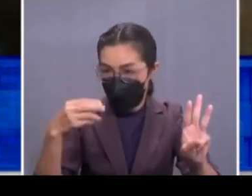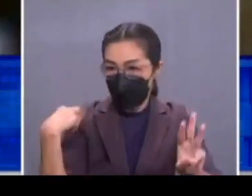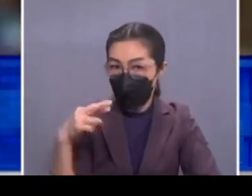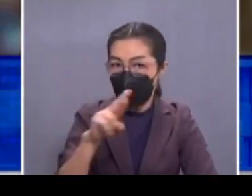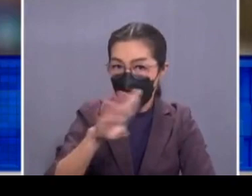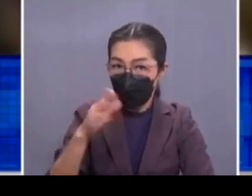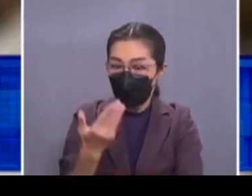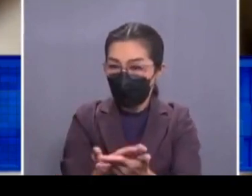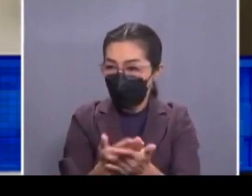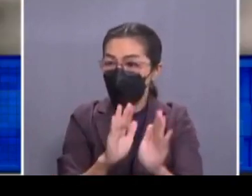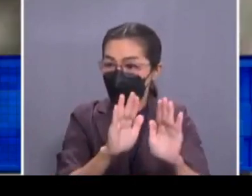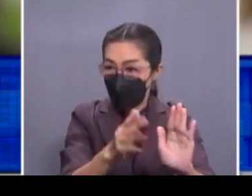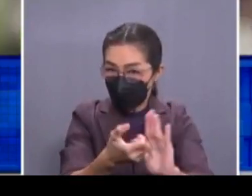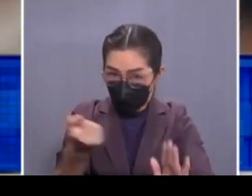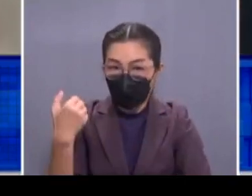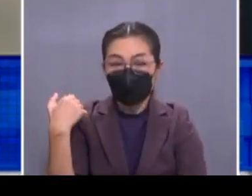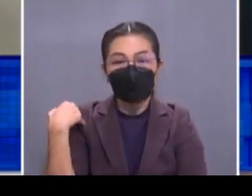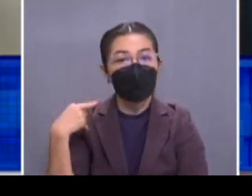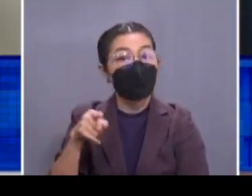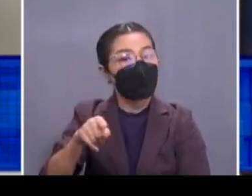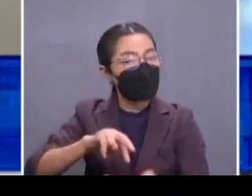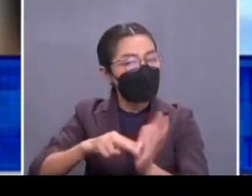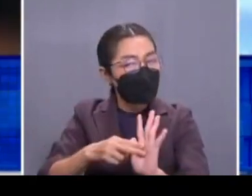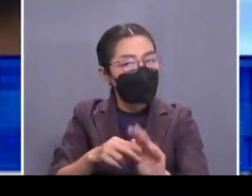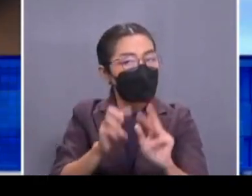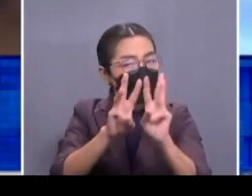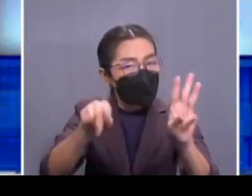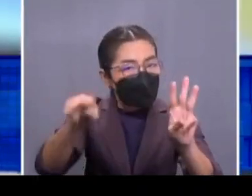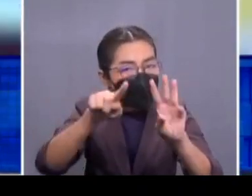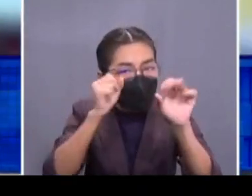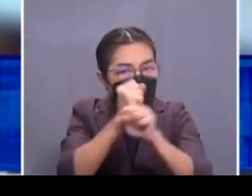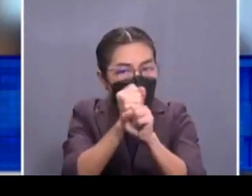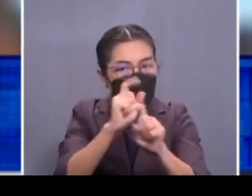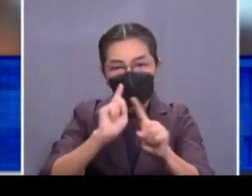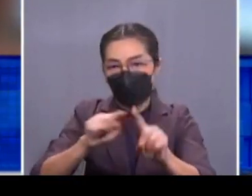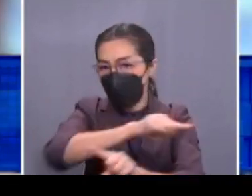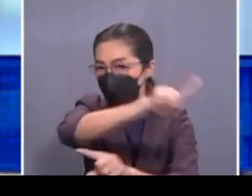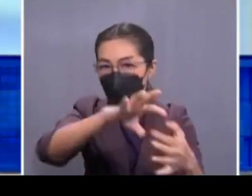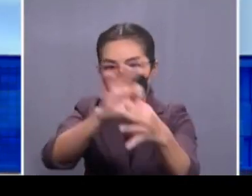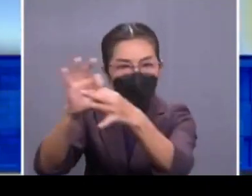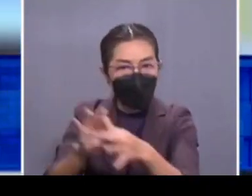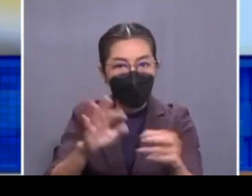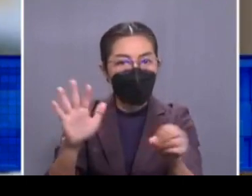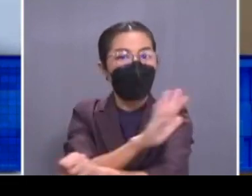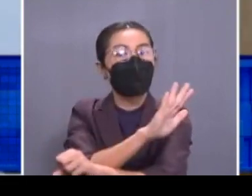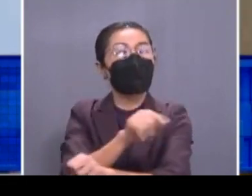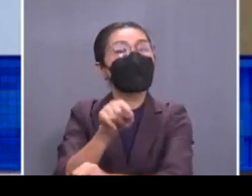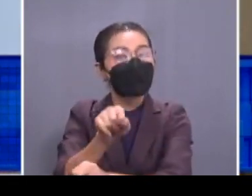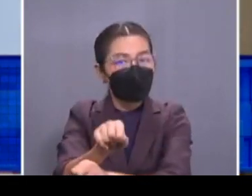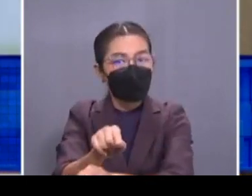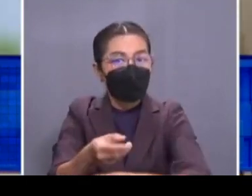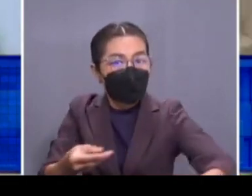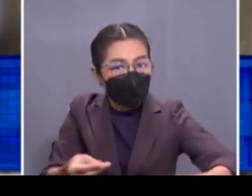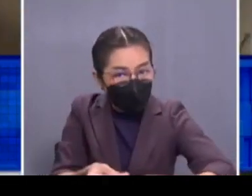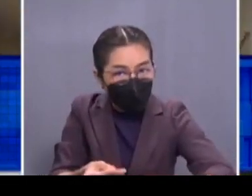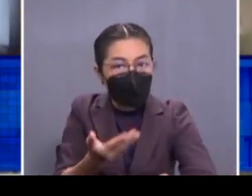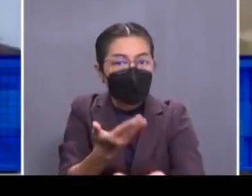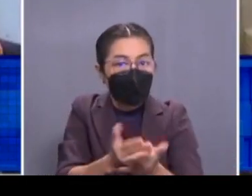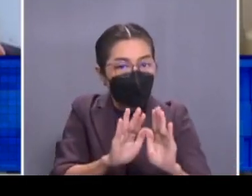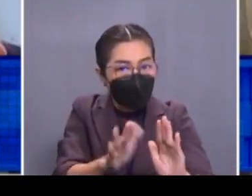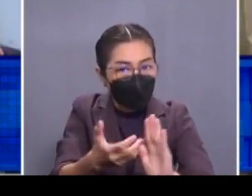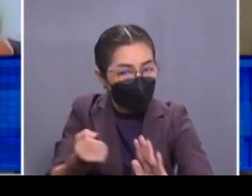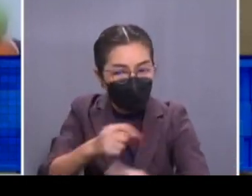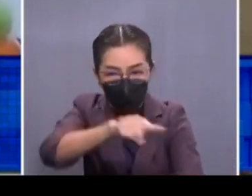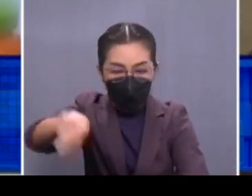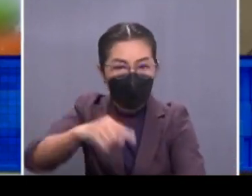ระบบฝากถอนเงินแบบอัตโนมัติแสดงว่าเขาทำในรูปแบบคล้ายกับครบวงจรเลยนะลงแสงทางจนถึงปลายทางใช่ครับแต่ว่าจุด